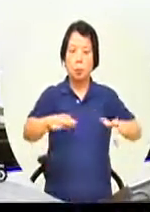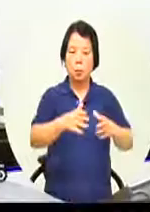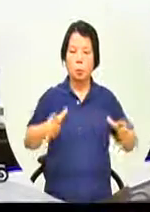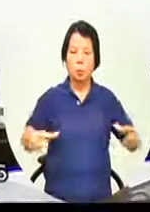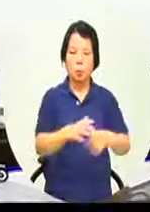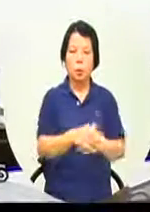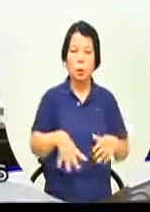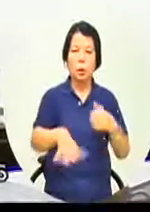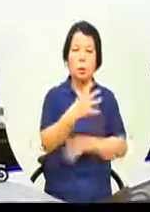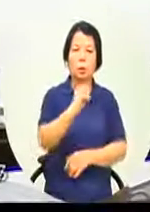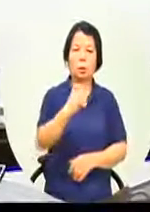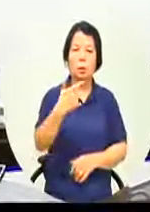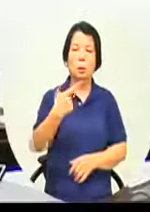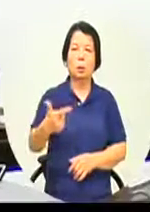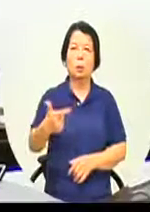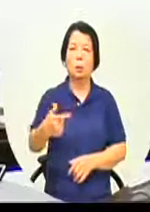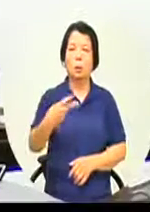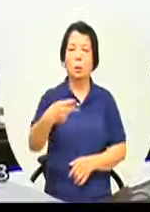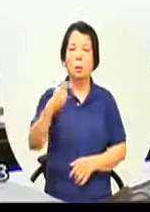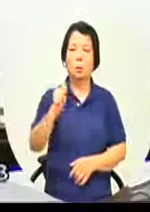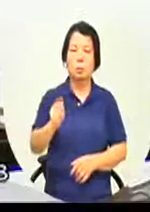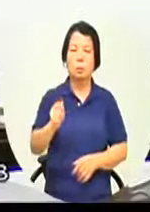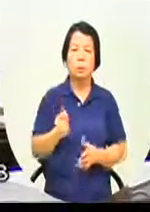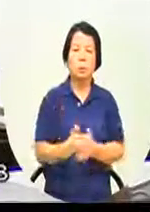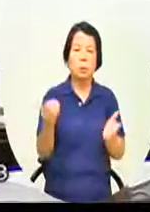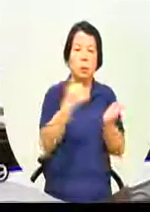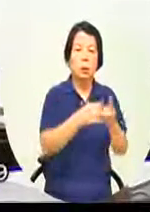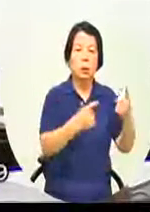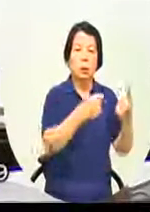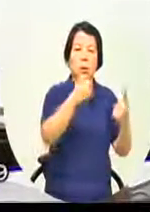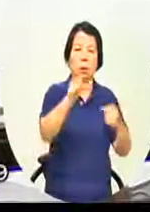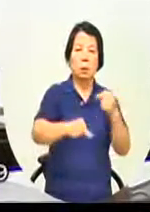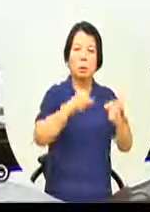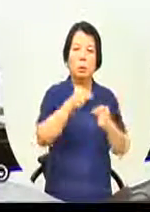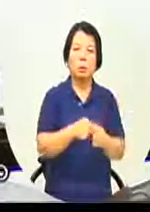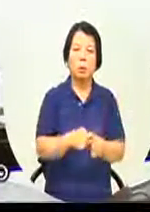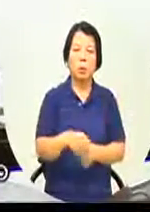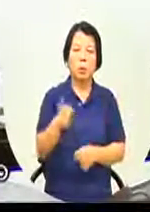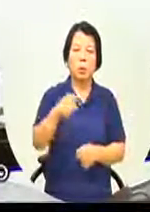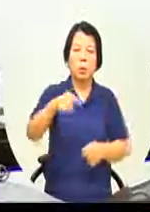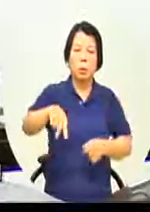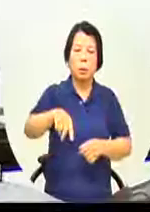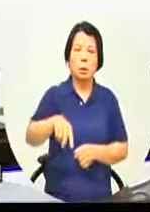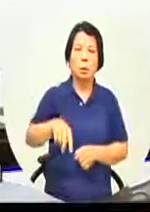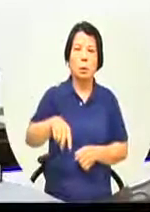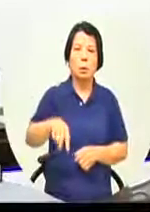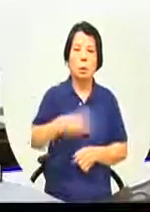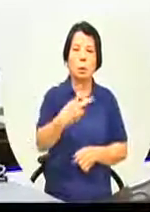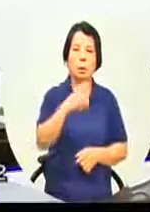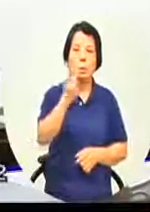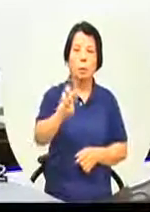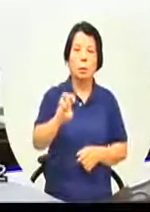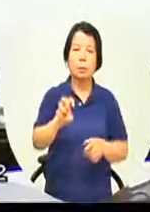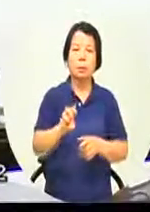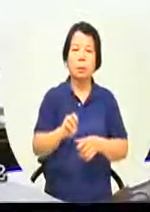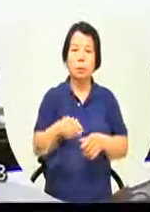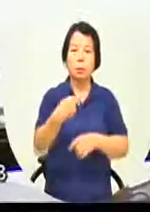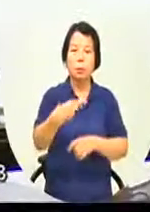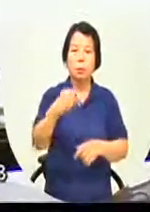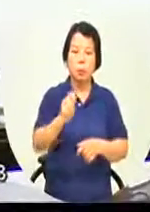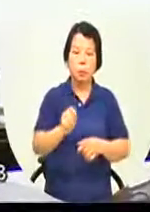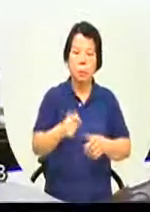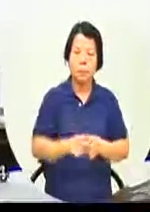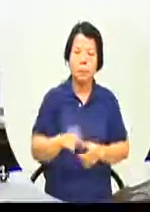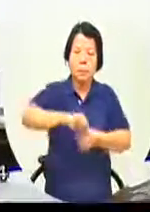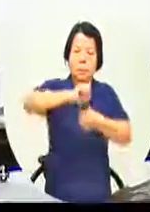积406公顷，到了105年，就是今年有1230公顷，好，也增加了200%、哦、